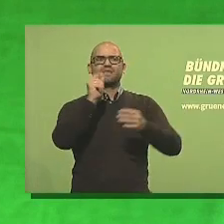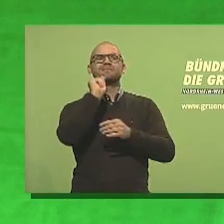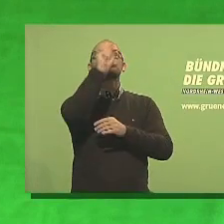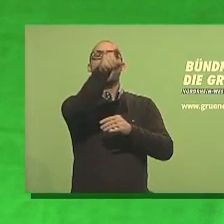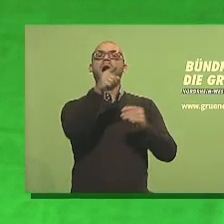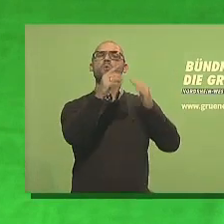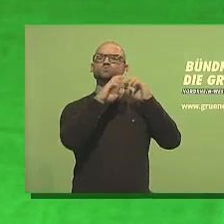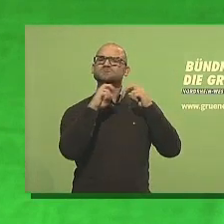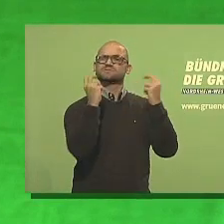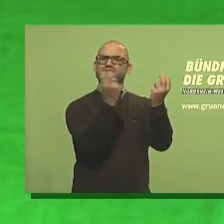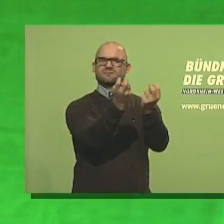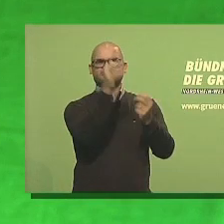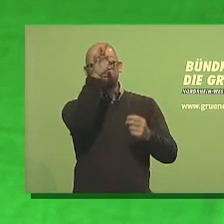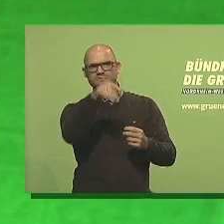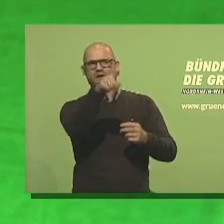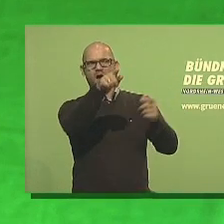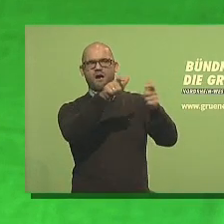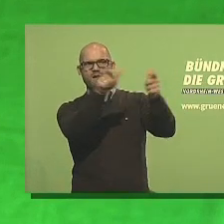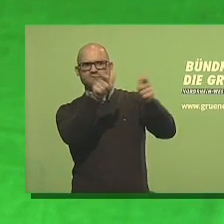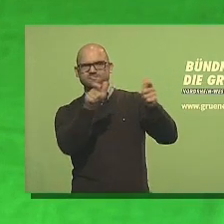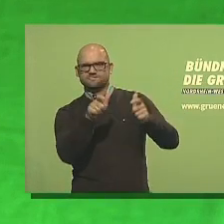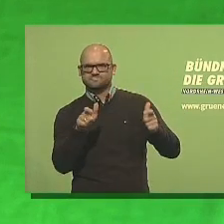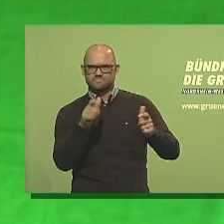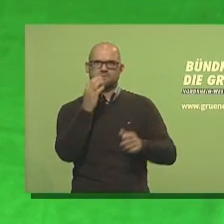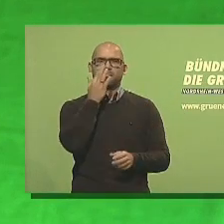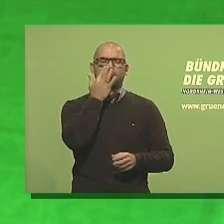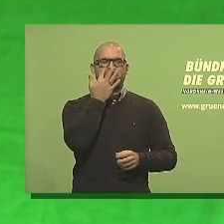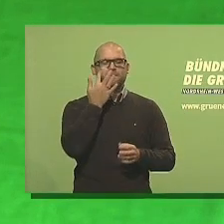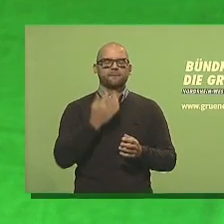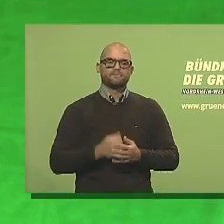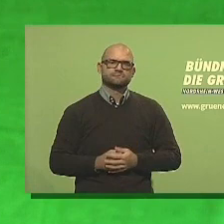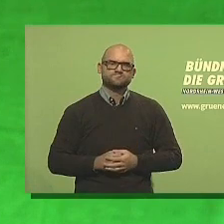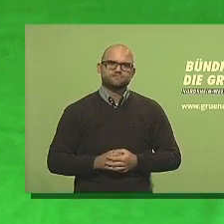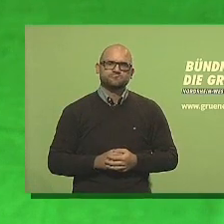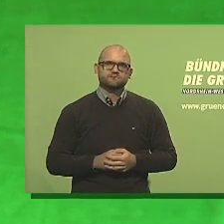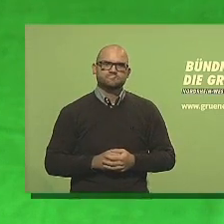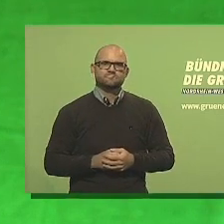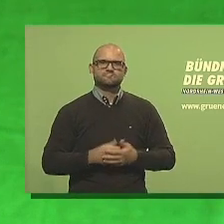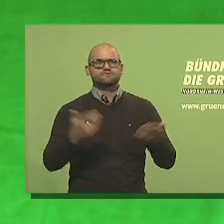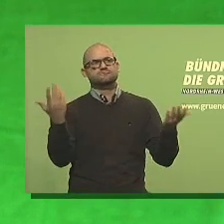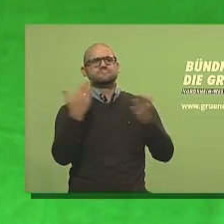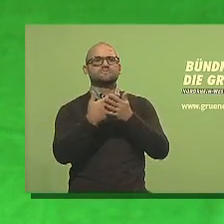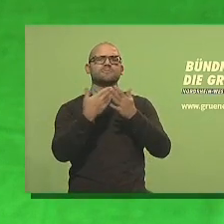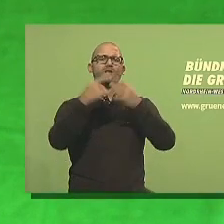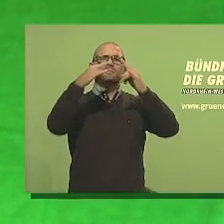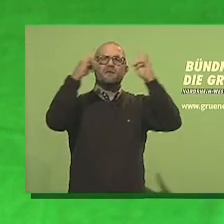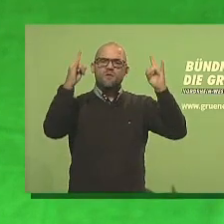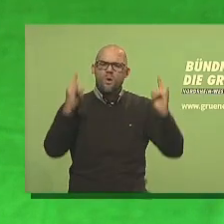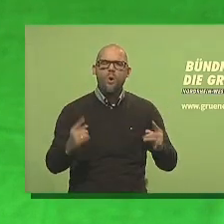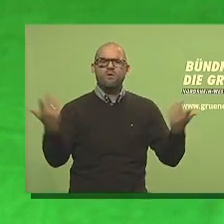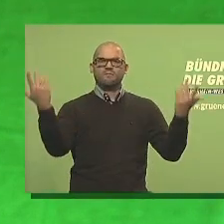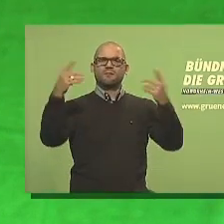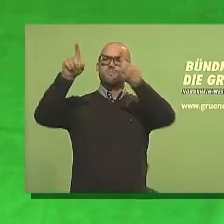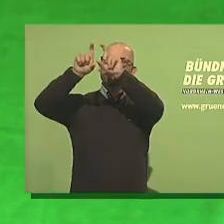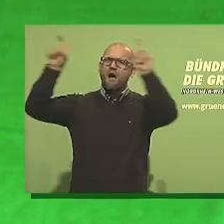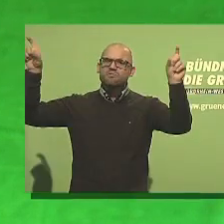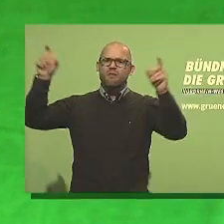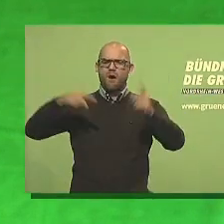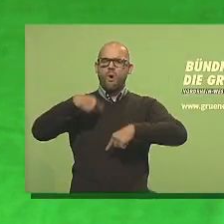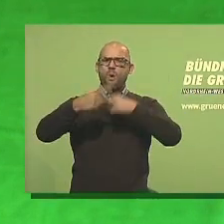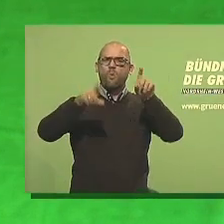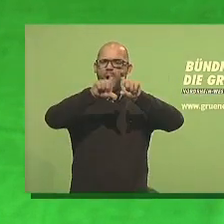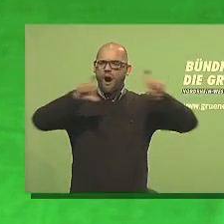Also da geht es jetzt vor allem erstmal um größere Anschaffungen. Ja? Also Pavillons, Banner, Roll-Ups,